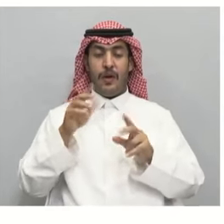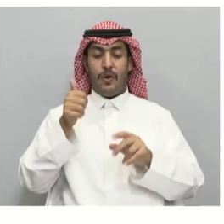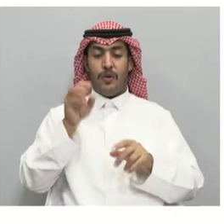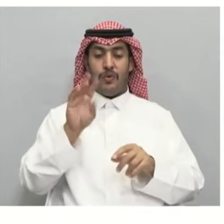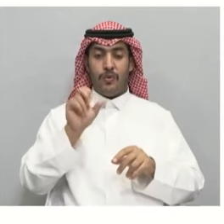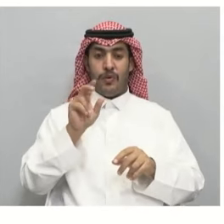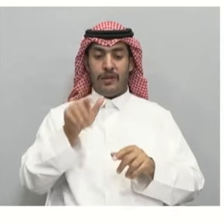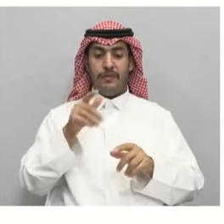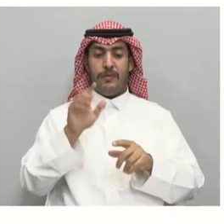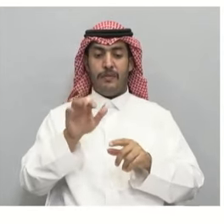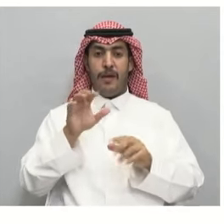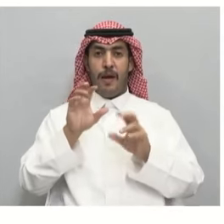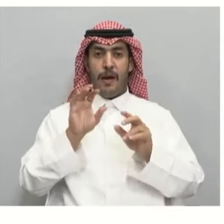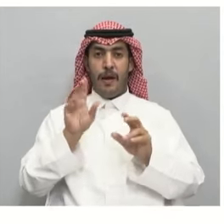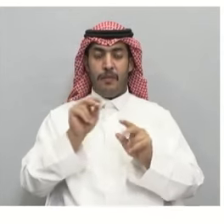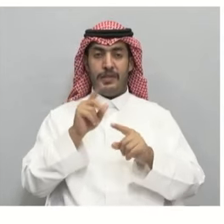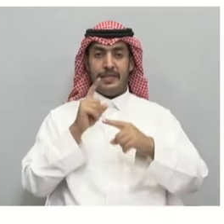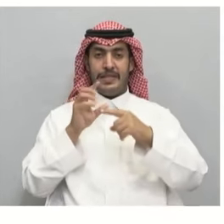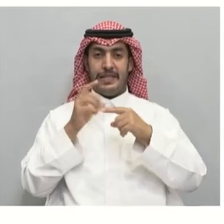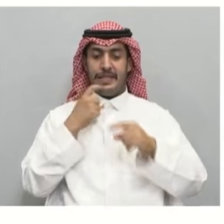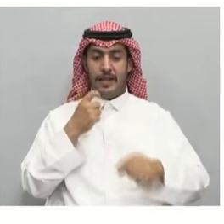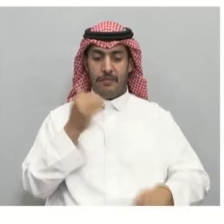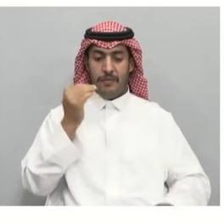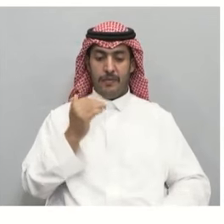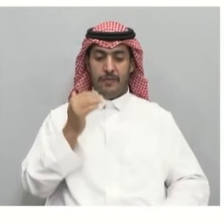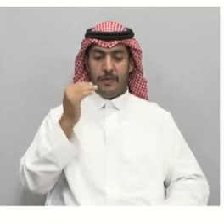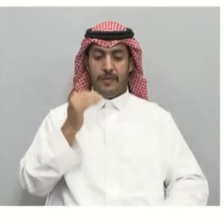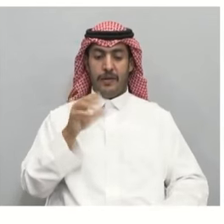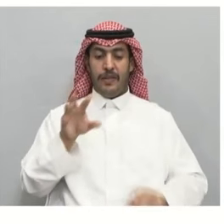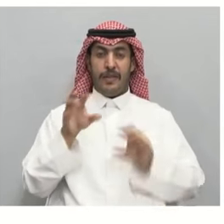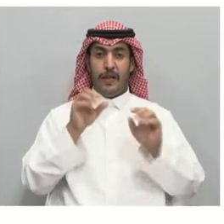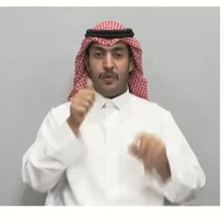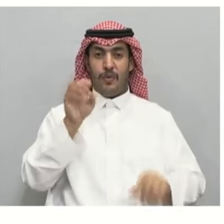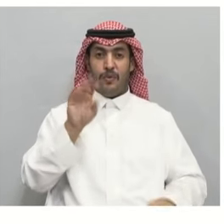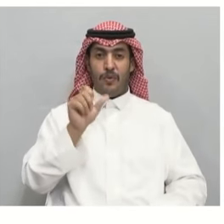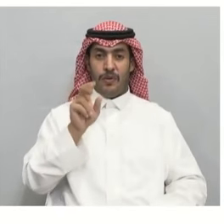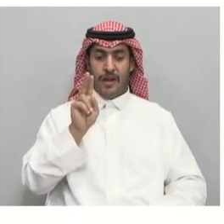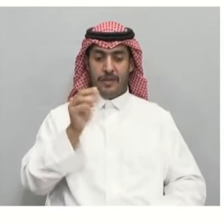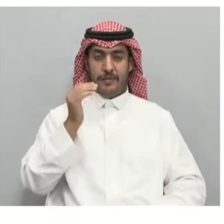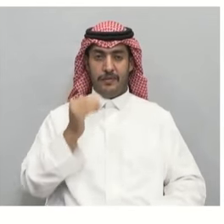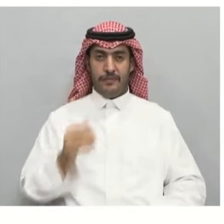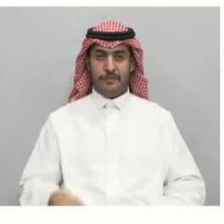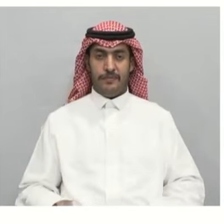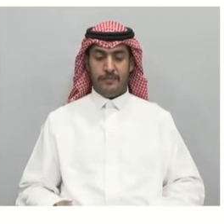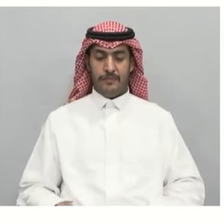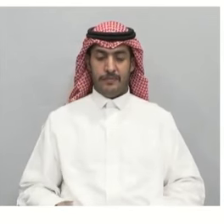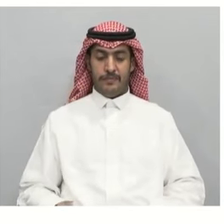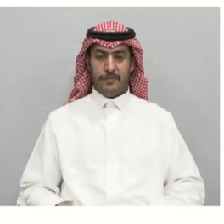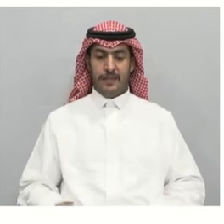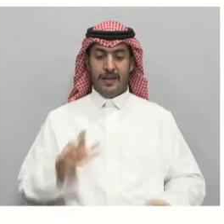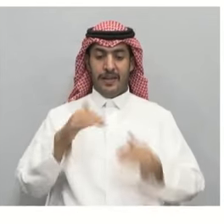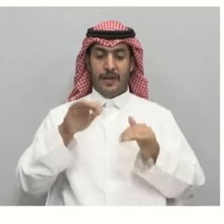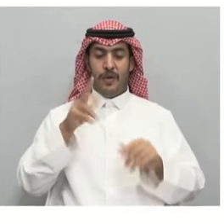المواد الصلبه تنتقل الالكترونات من ذره الى اخرى او من جسم الى اخر وذلك عن